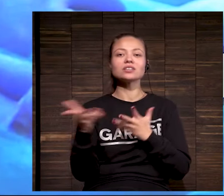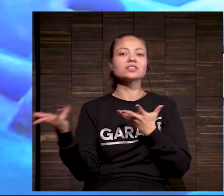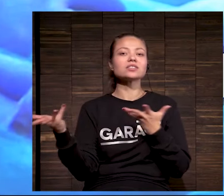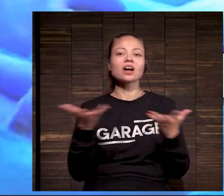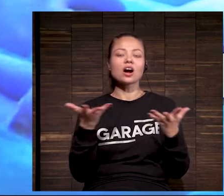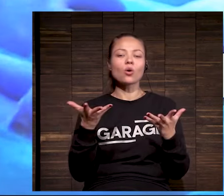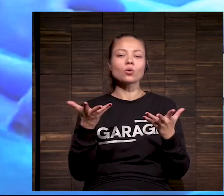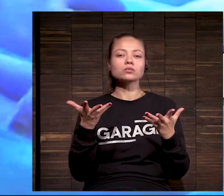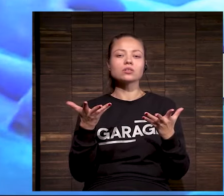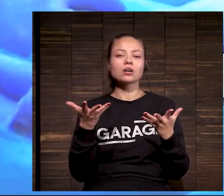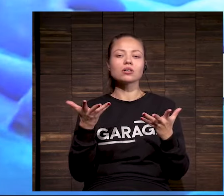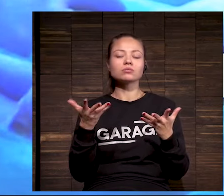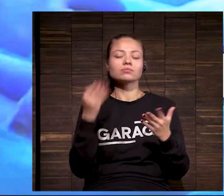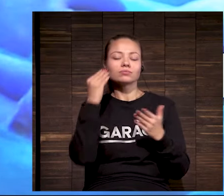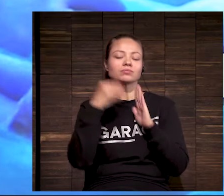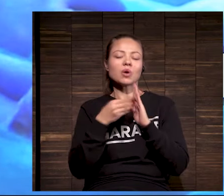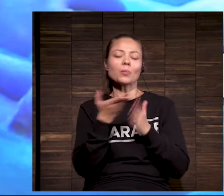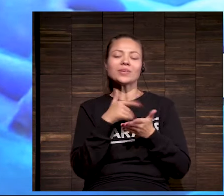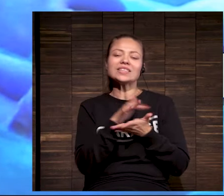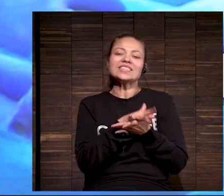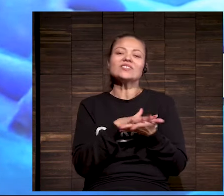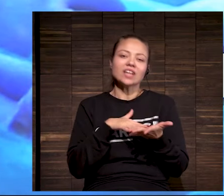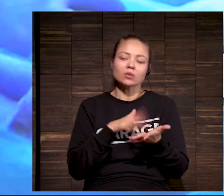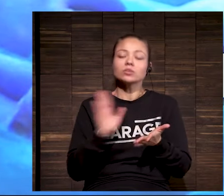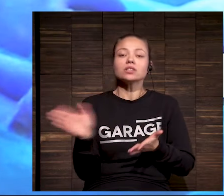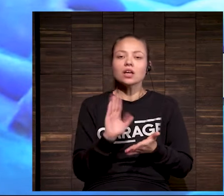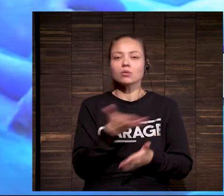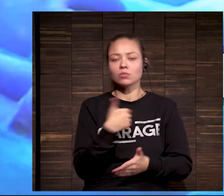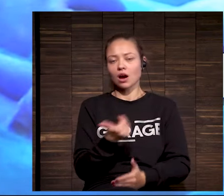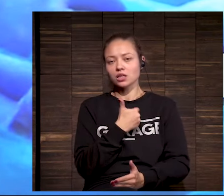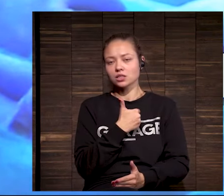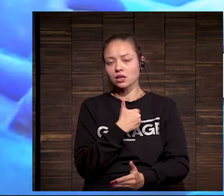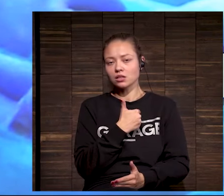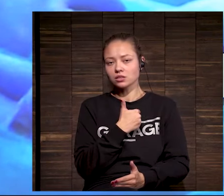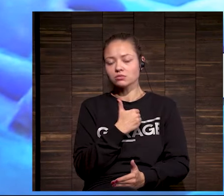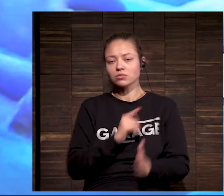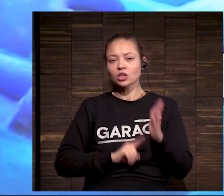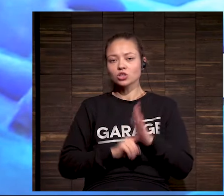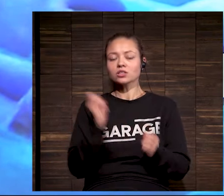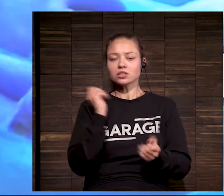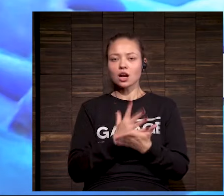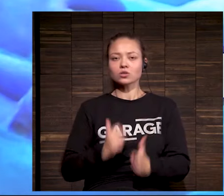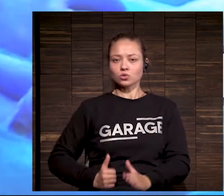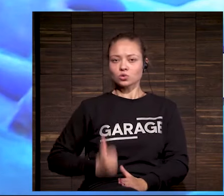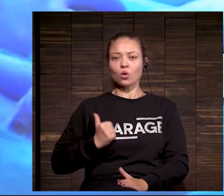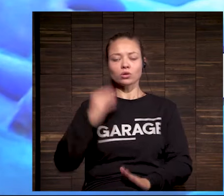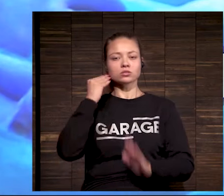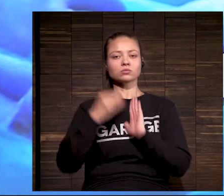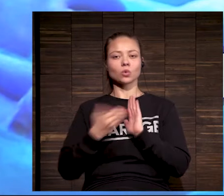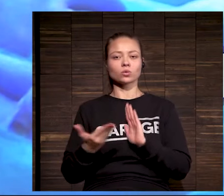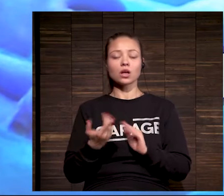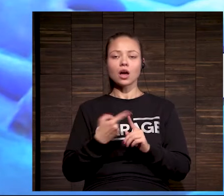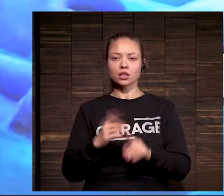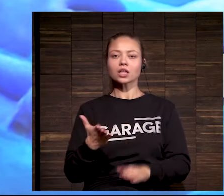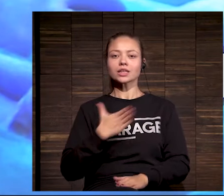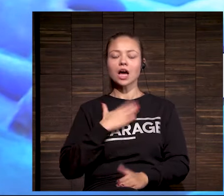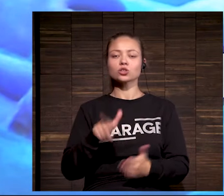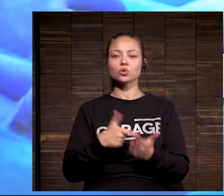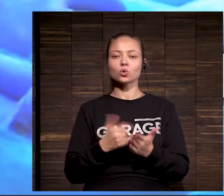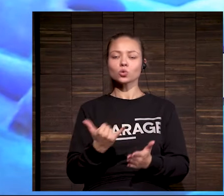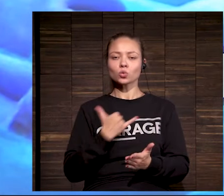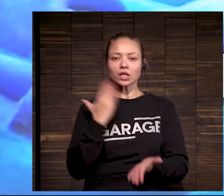интонацией как будто мы извиняемся нет мы хотели начать сразу с гордой но ты это наш город у